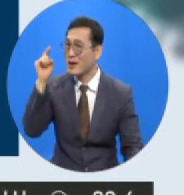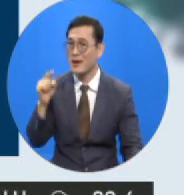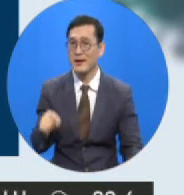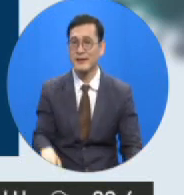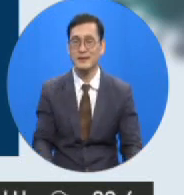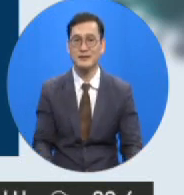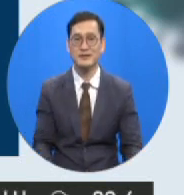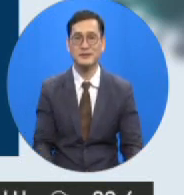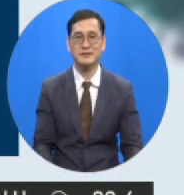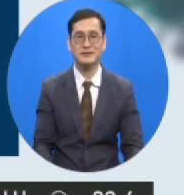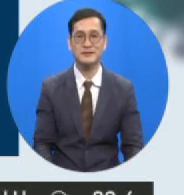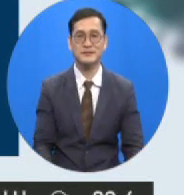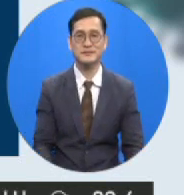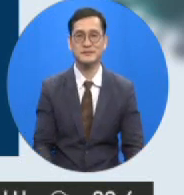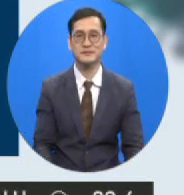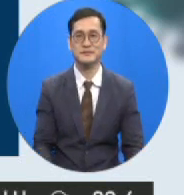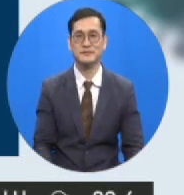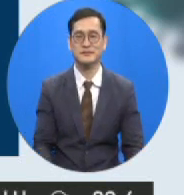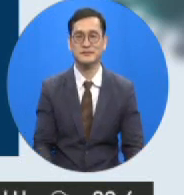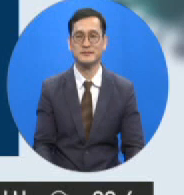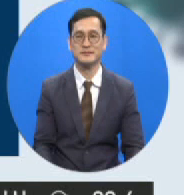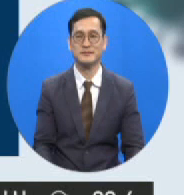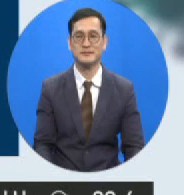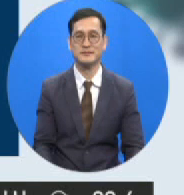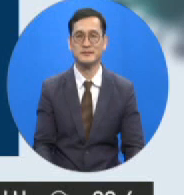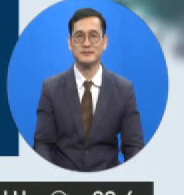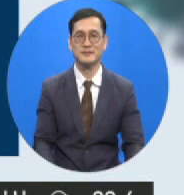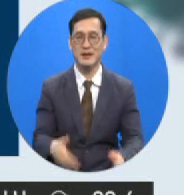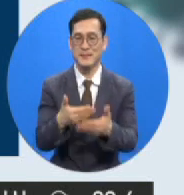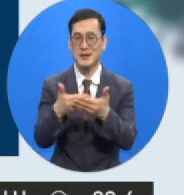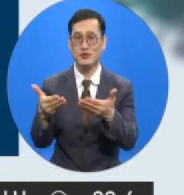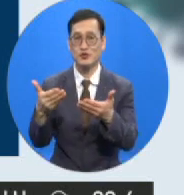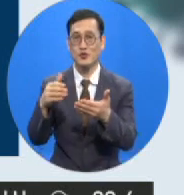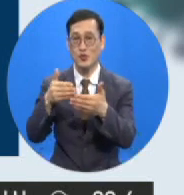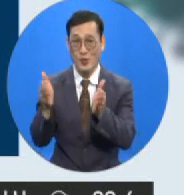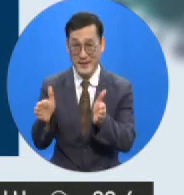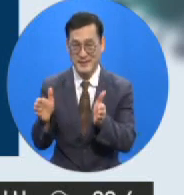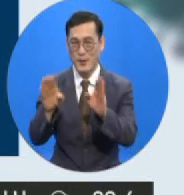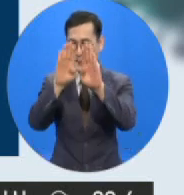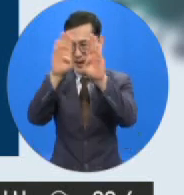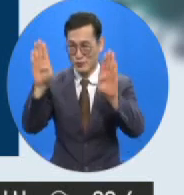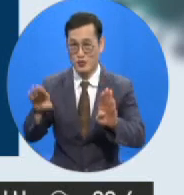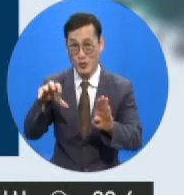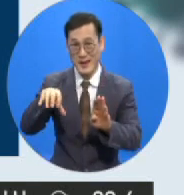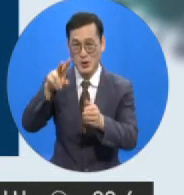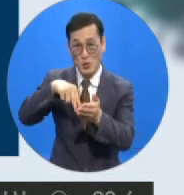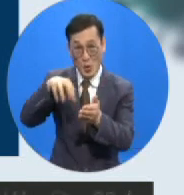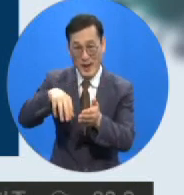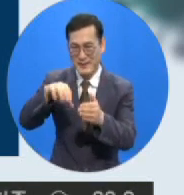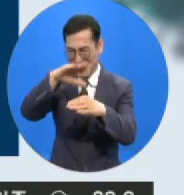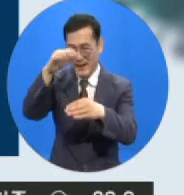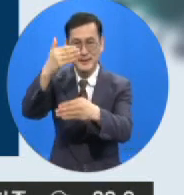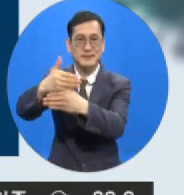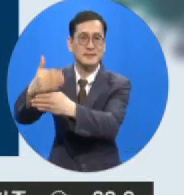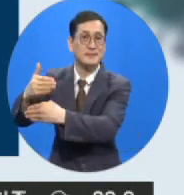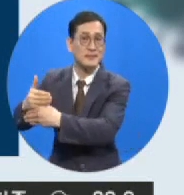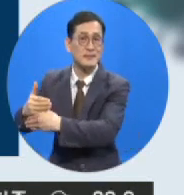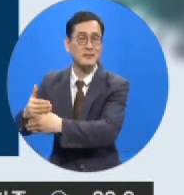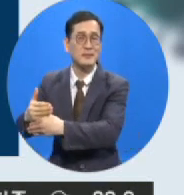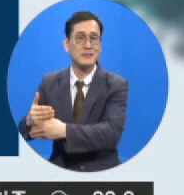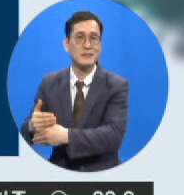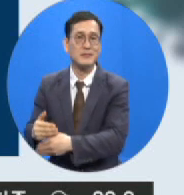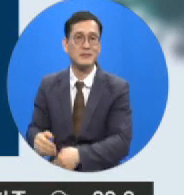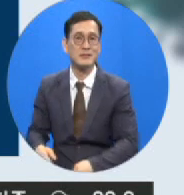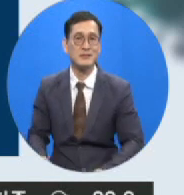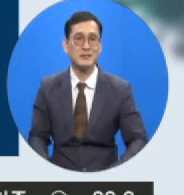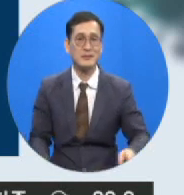집합 제한에서 완화했습니다. 미술관, 박물관, 도서관은 운영이 아직 중단돼 있어요. 그러니까 미술관, 박물관, 도서관은